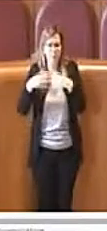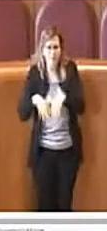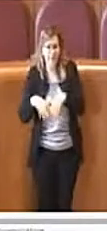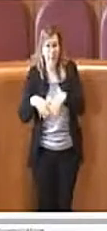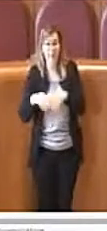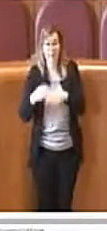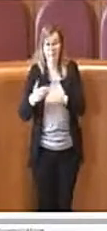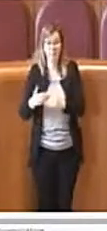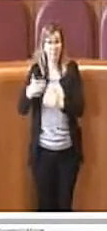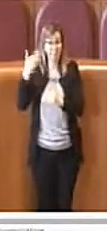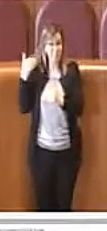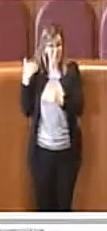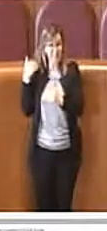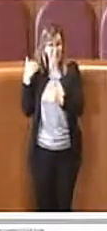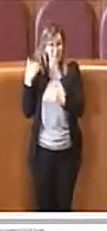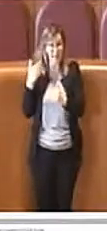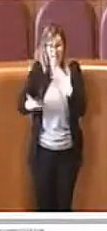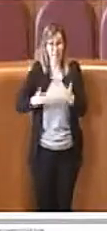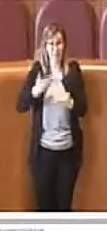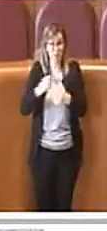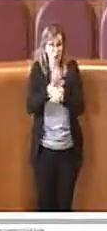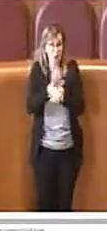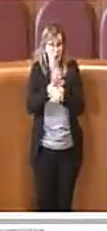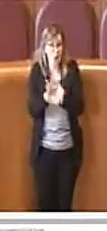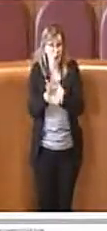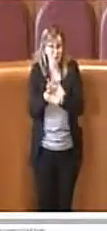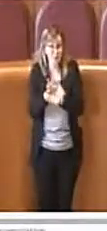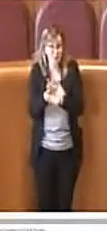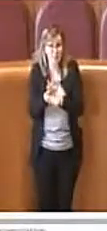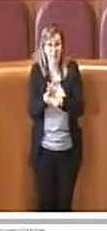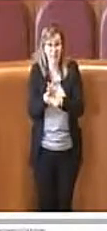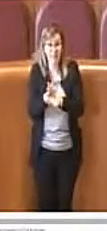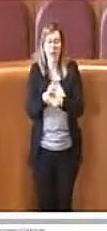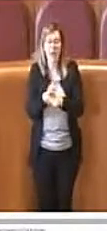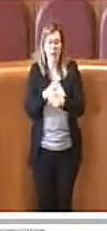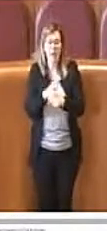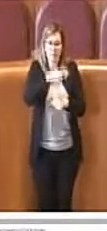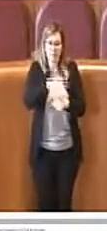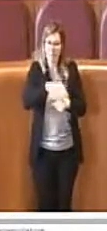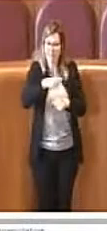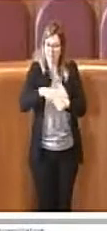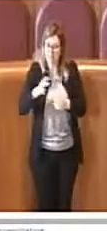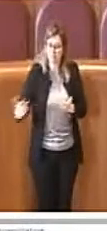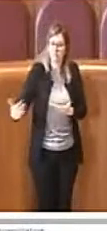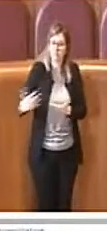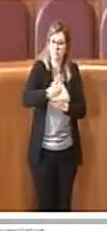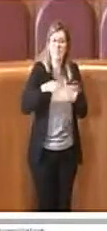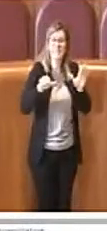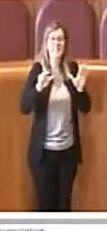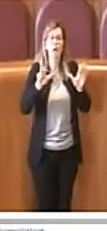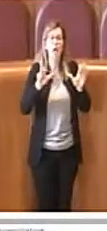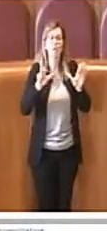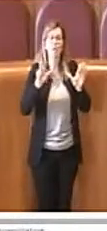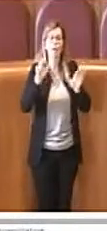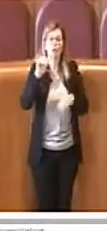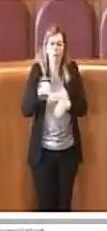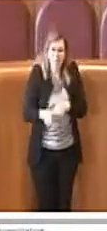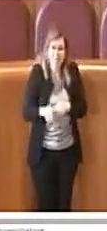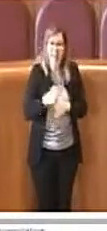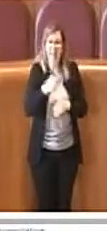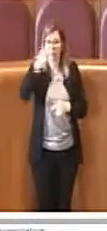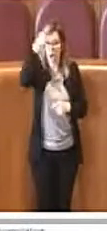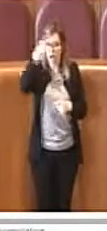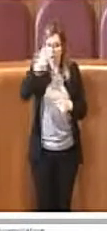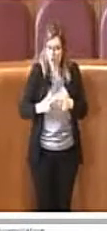che prima dell'emergenza Covid, mediamente la sosta tariffata incassava 68.000 euro alla giornata.